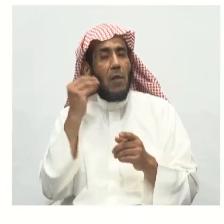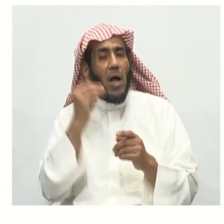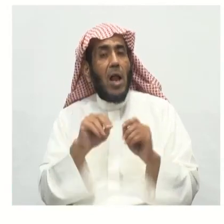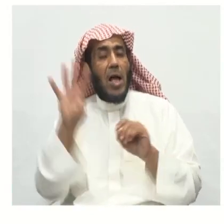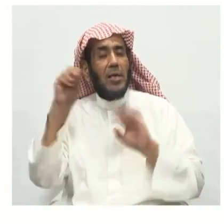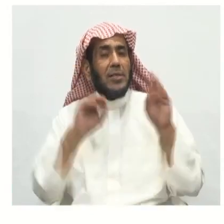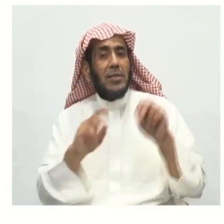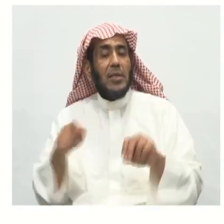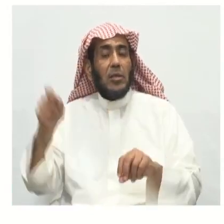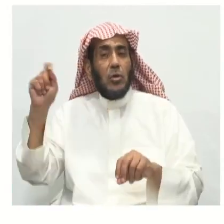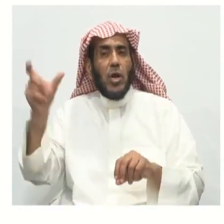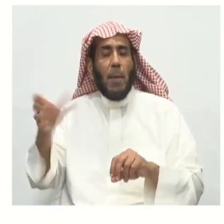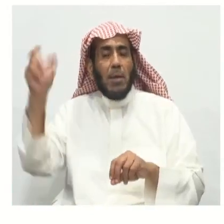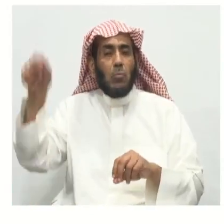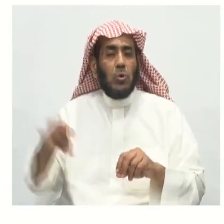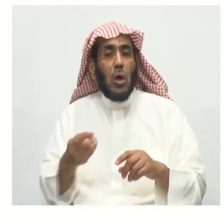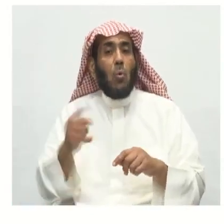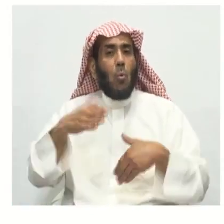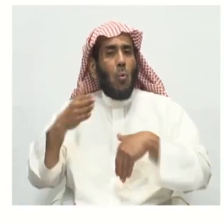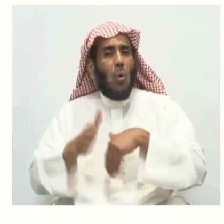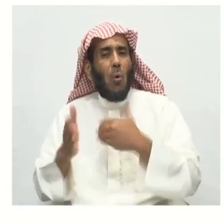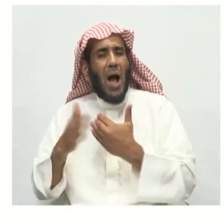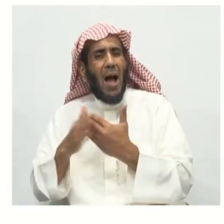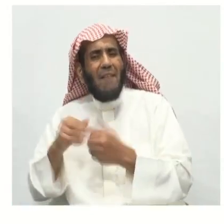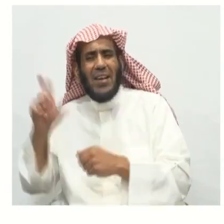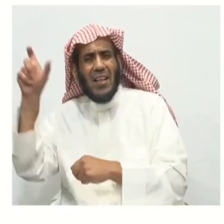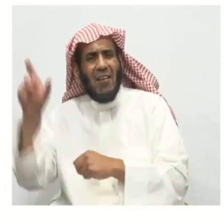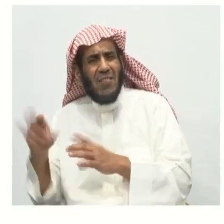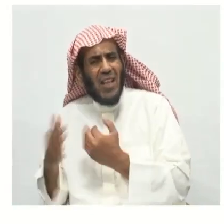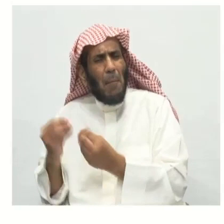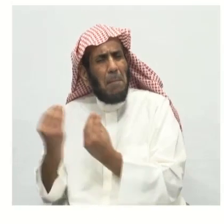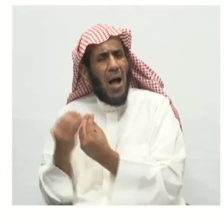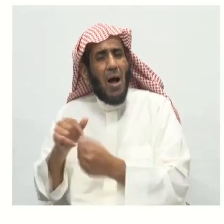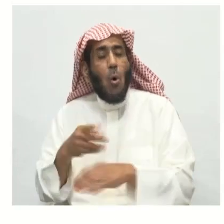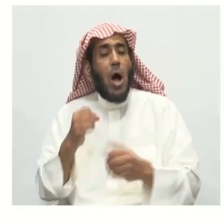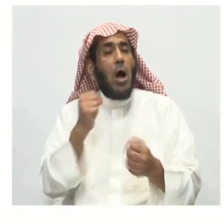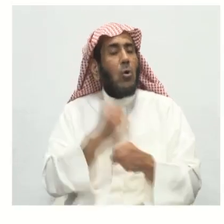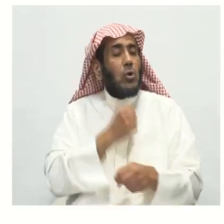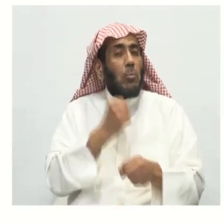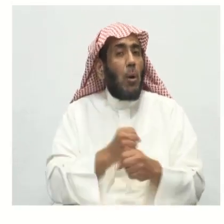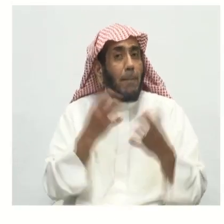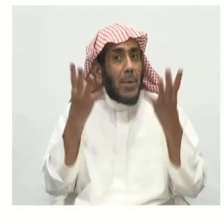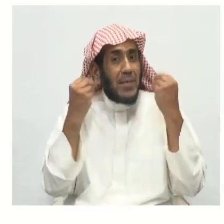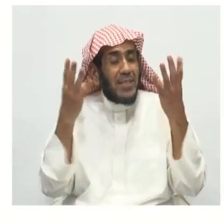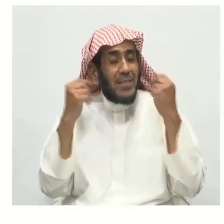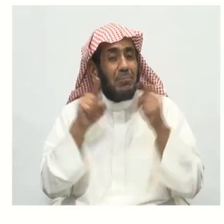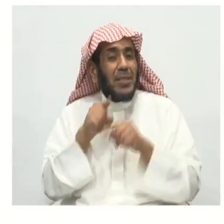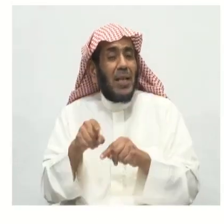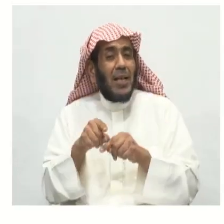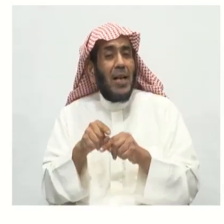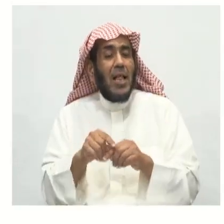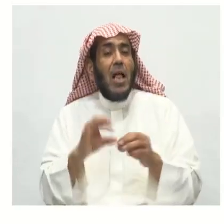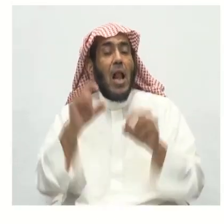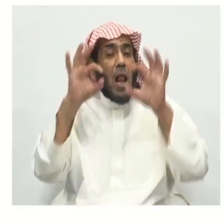قصه موسى وفتاه ايضا ان نطبق ما سنتعلمه من خلال